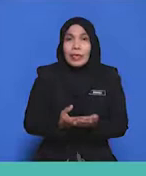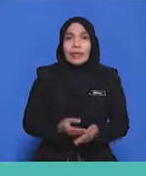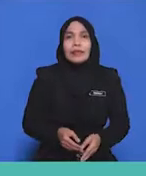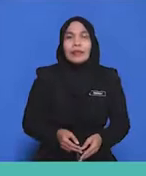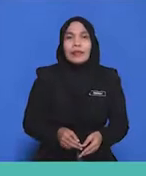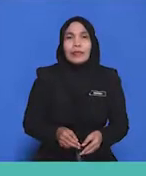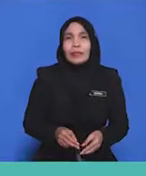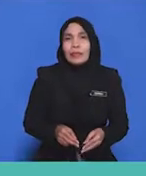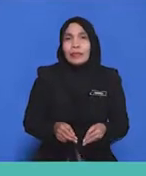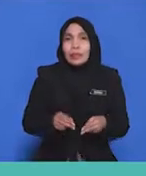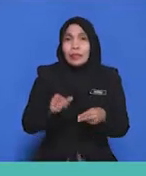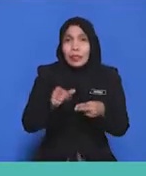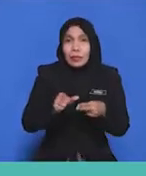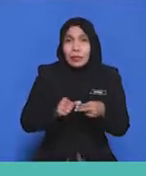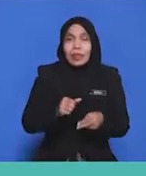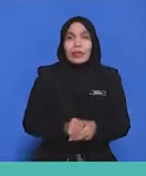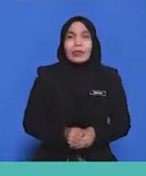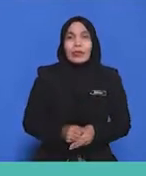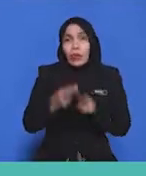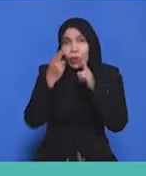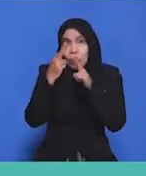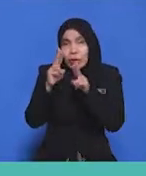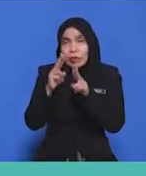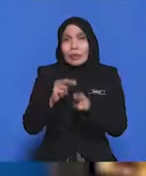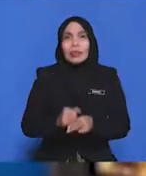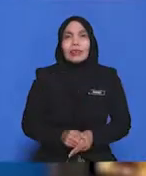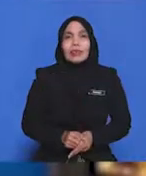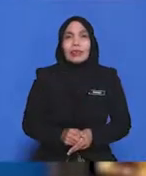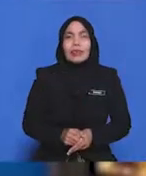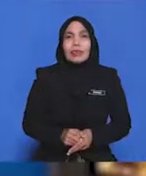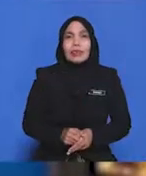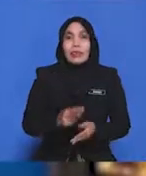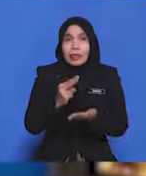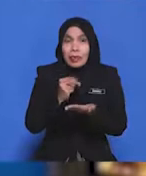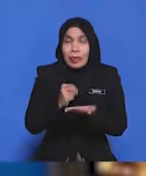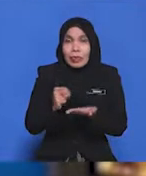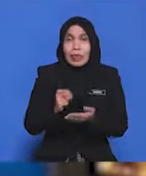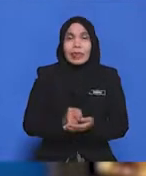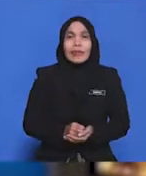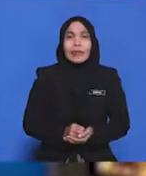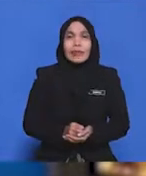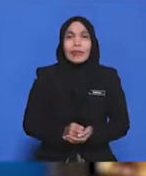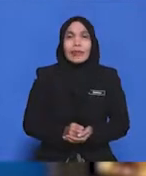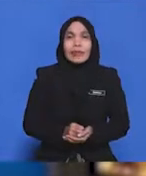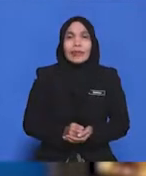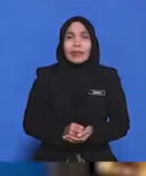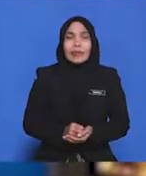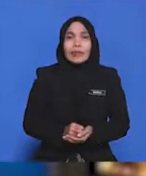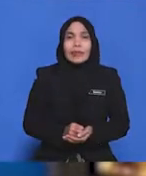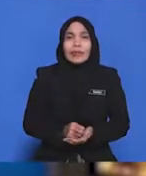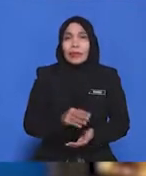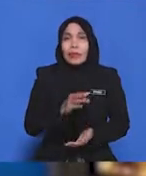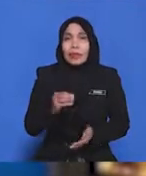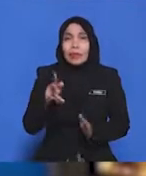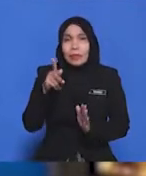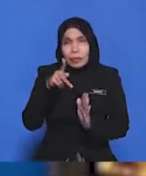lain diaplikasikan dalam kehidupan sebenar dan membentuk perwatakan, nilai